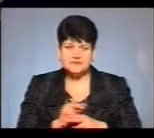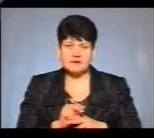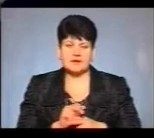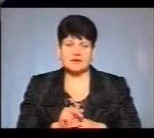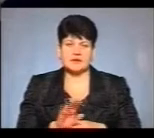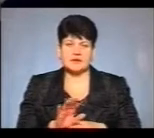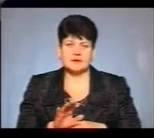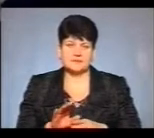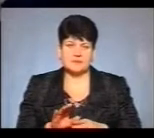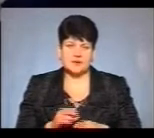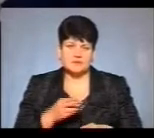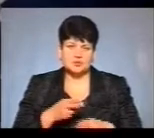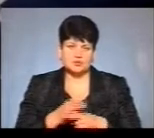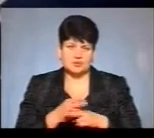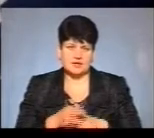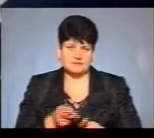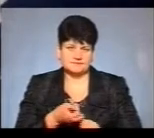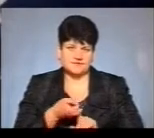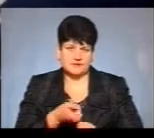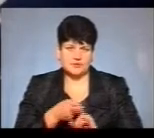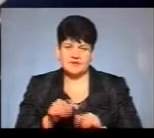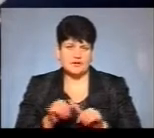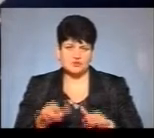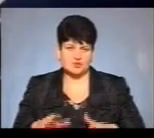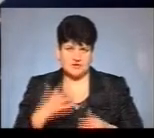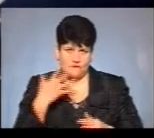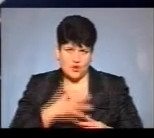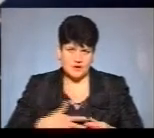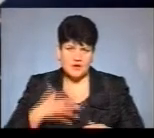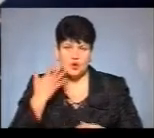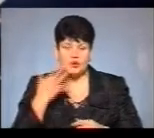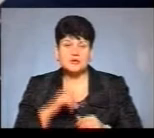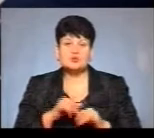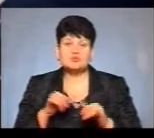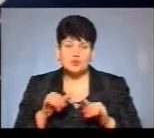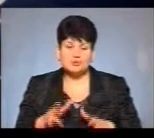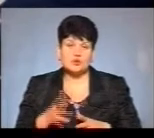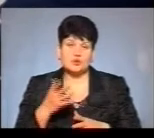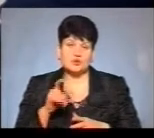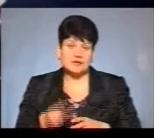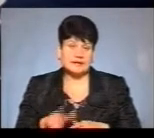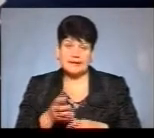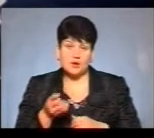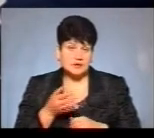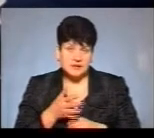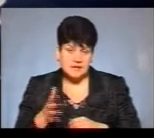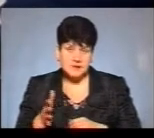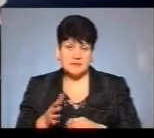в людини в організмі. Коли вірус розмножується, коли терапії людина не отримує, імунна